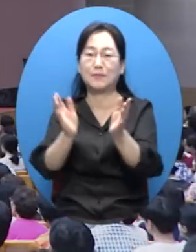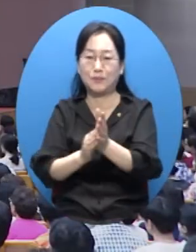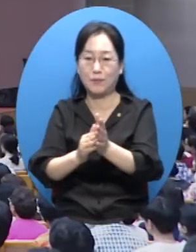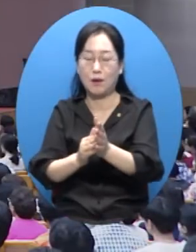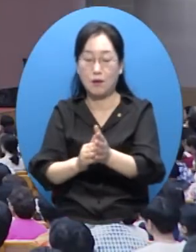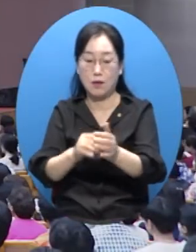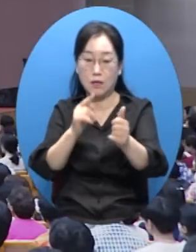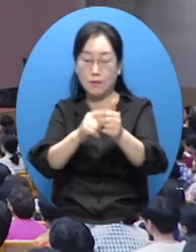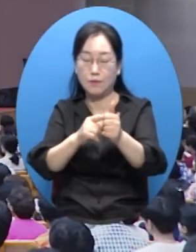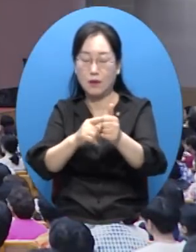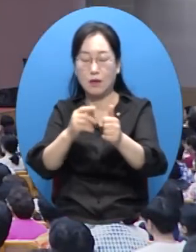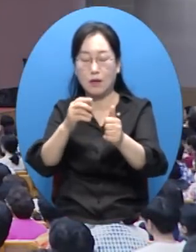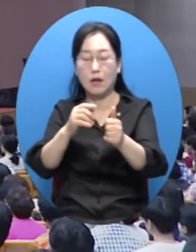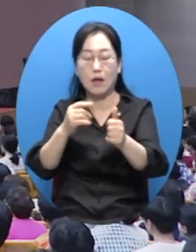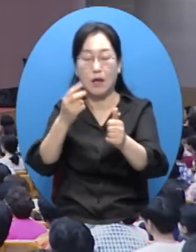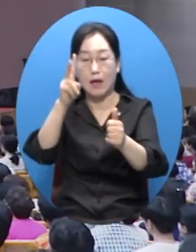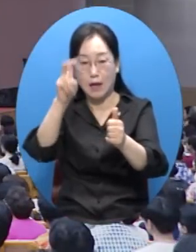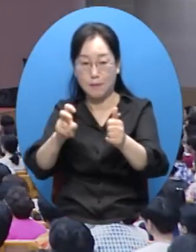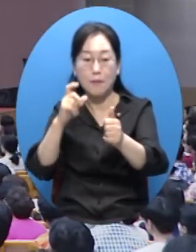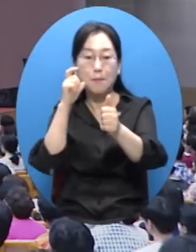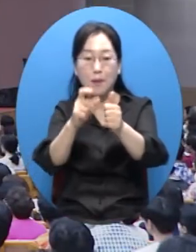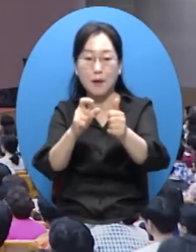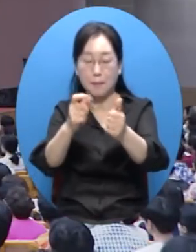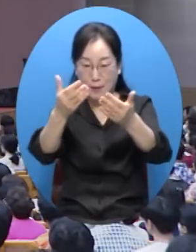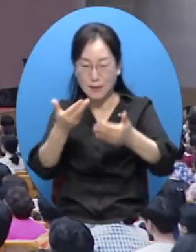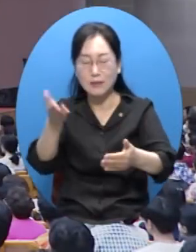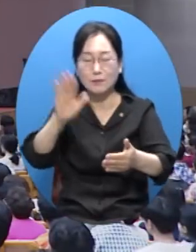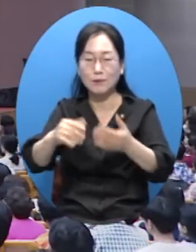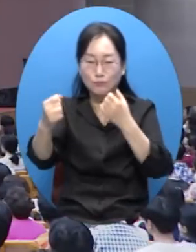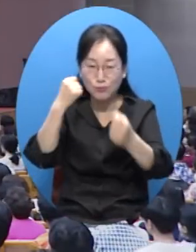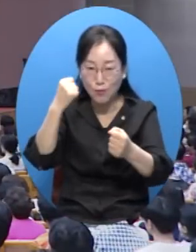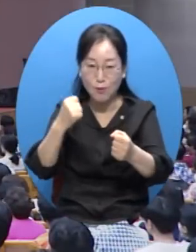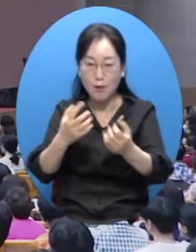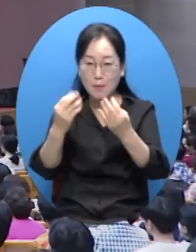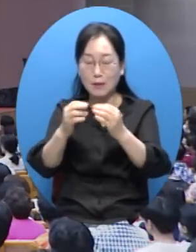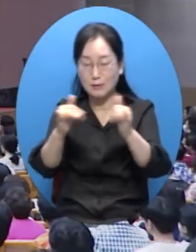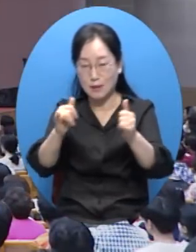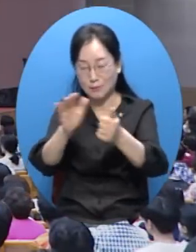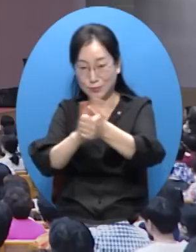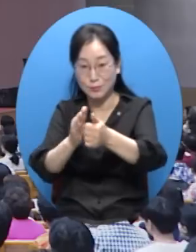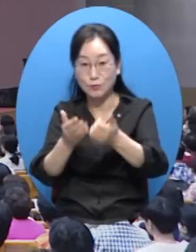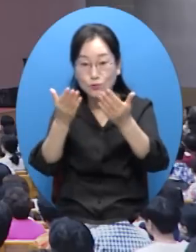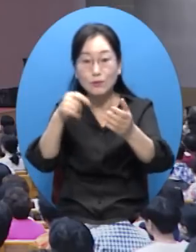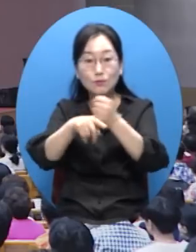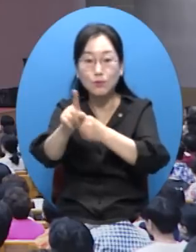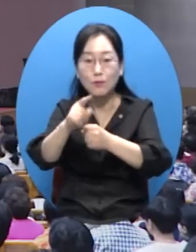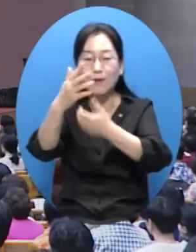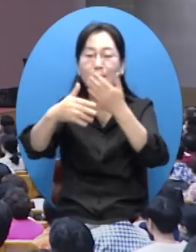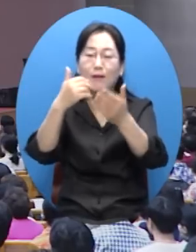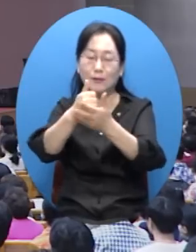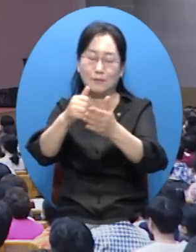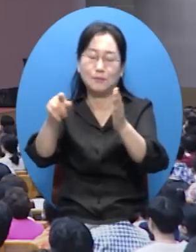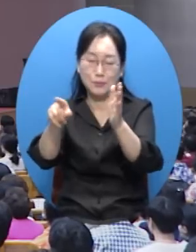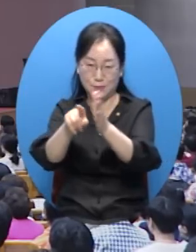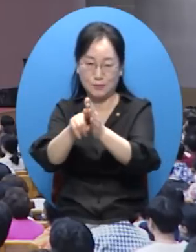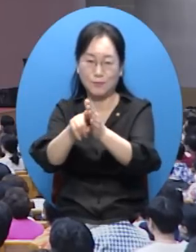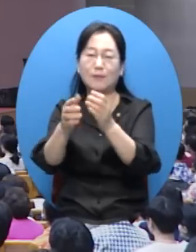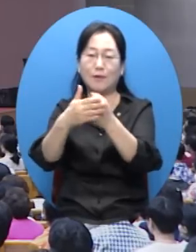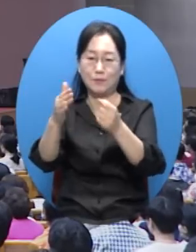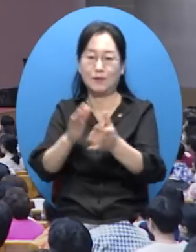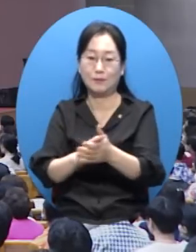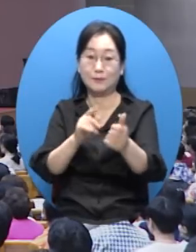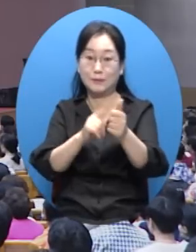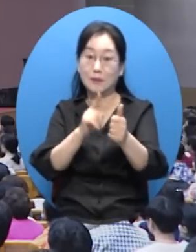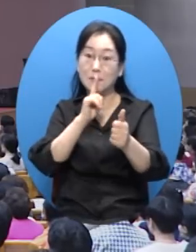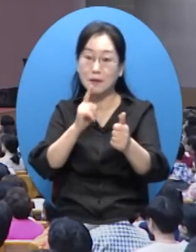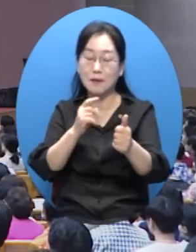받고도 마지막 순간까지 이처럼 희망을 붙잡고 많은 사람을 살 수 있었던 것은 하나님을 향한 믿음 때문이었습니다. 이 박사님 말하는